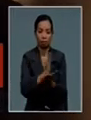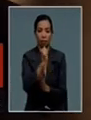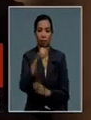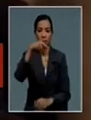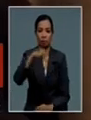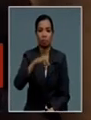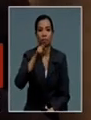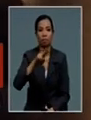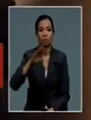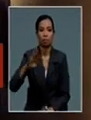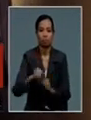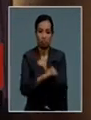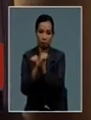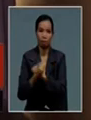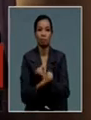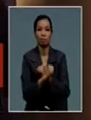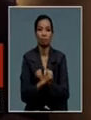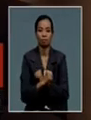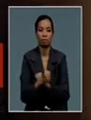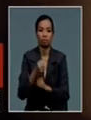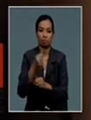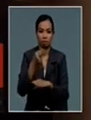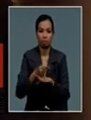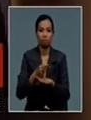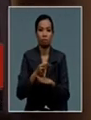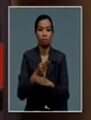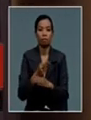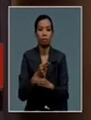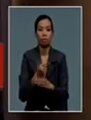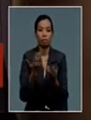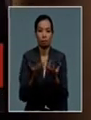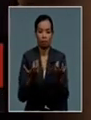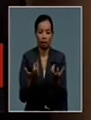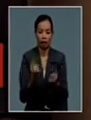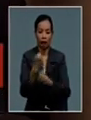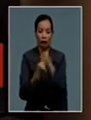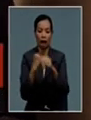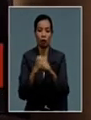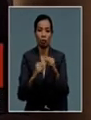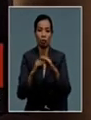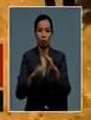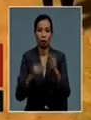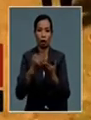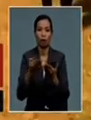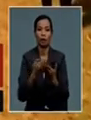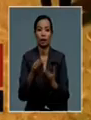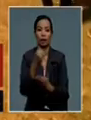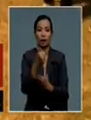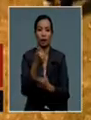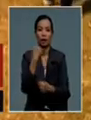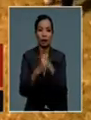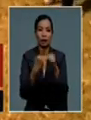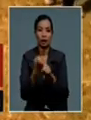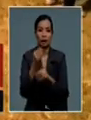ายความปลอดภัยอาวุธปืน กำหนดเป็นการเพิ่มอายุขั้นต่ำสำหรับบุคคลที่จะเข้าไปซื้อปืนไรเฟิลจากเดิม18